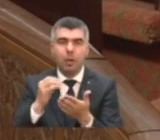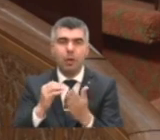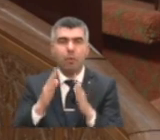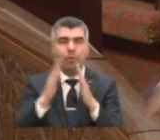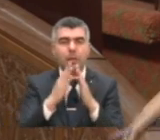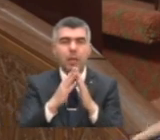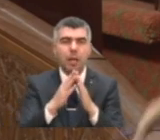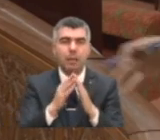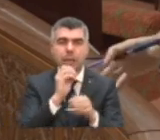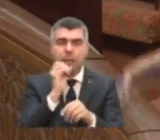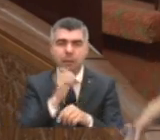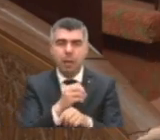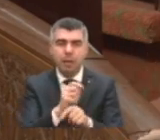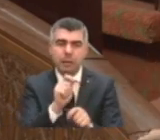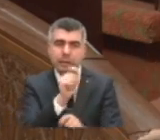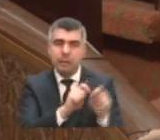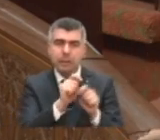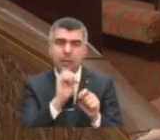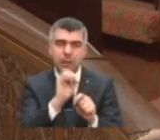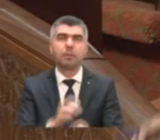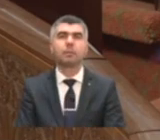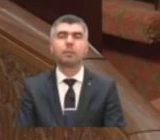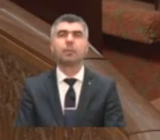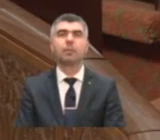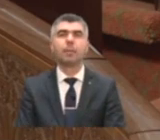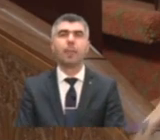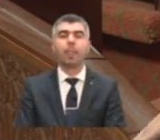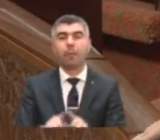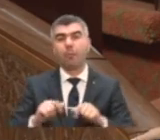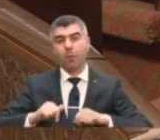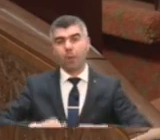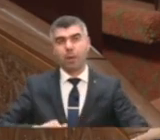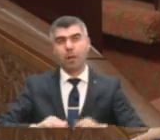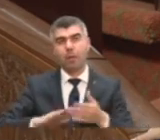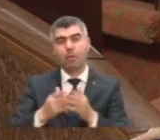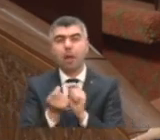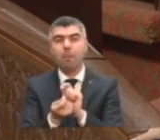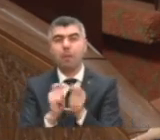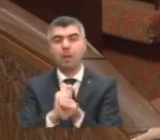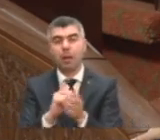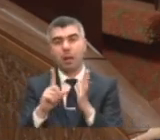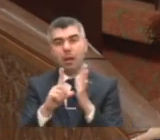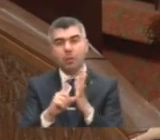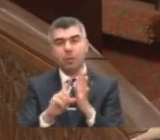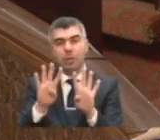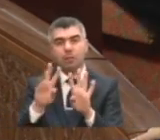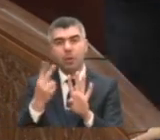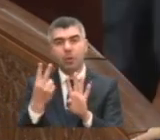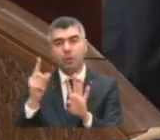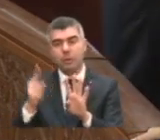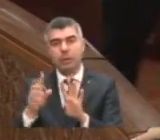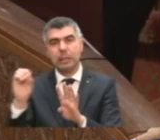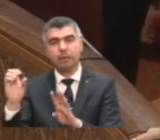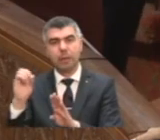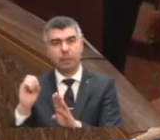تمر وتثمين النفايات اللي قدينا عليها. كما ان الوزاره بصدد الاشتغال على تعديل القانون ديال 2800 المتعلق